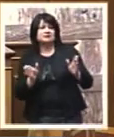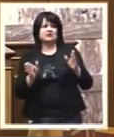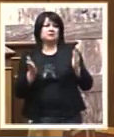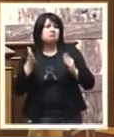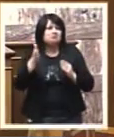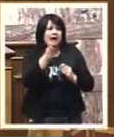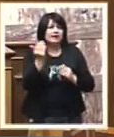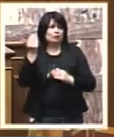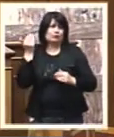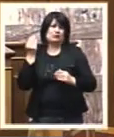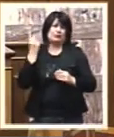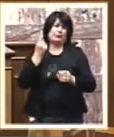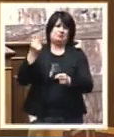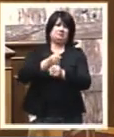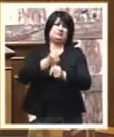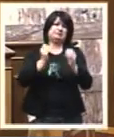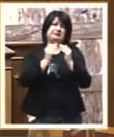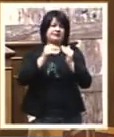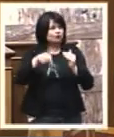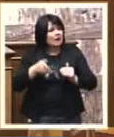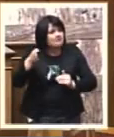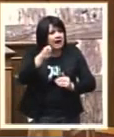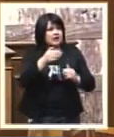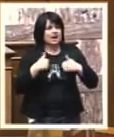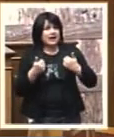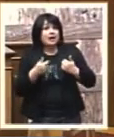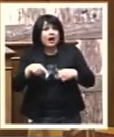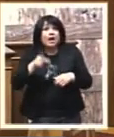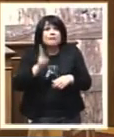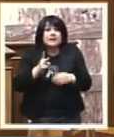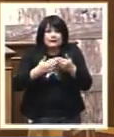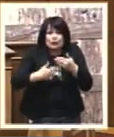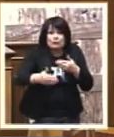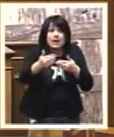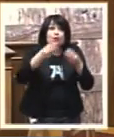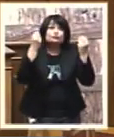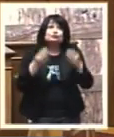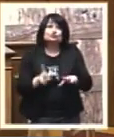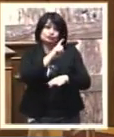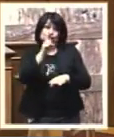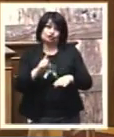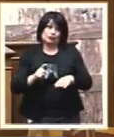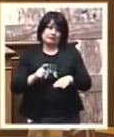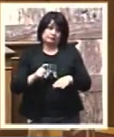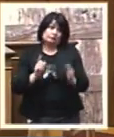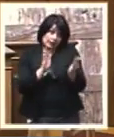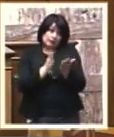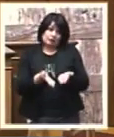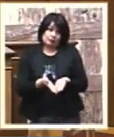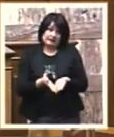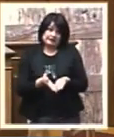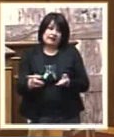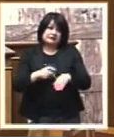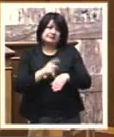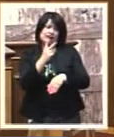γενιές και όμως να είναι η γενιά που αντιμετωπίζει τον κίνδυνο να ζήσει χειρότερα από κάθε προηγούμενη. Οι σημερινοί 20άριδες